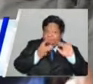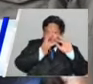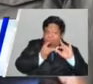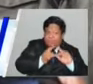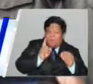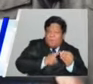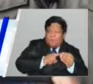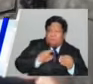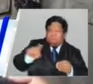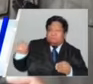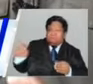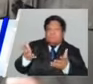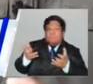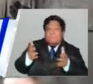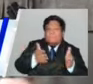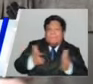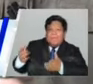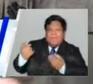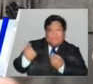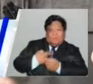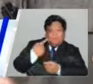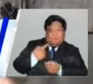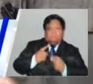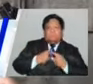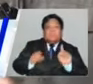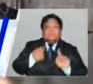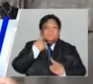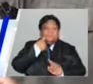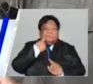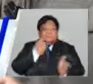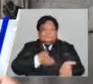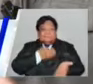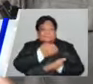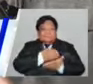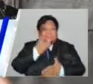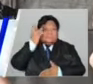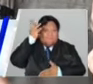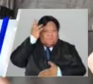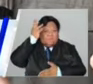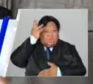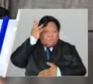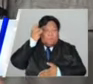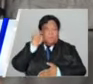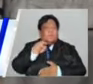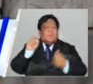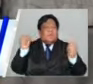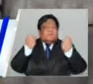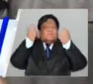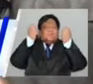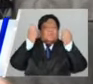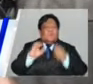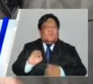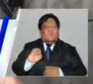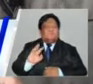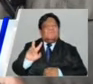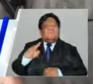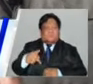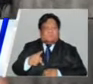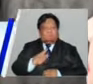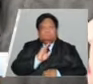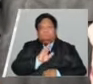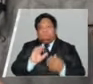sa kanyang pagbisita sa Ifugao kanina, bilang bahagi ng anibersaryo ng OVP, nagbigay siya ng mensahe tungkol